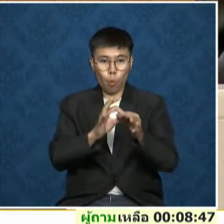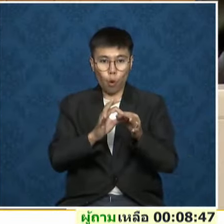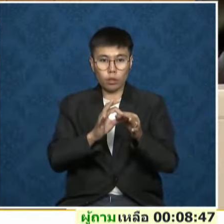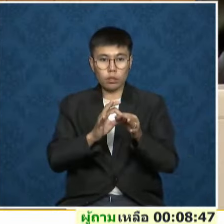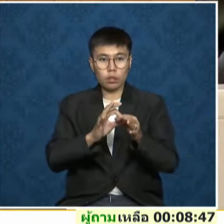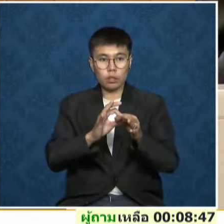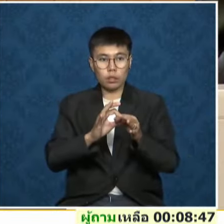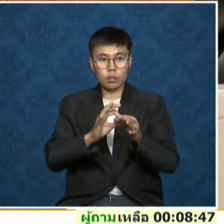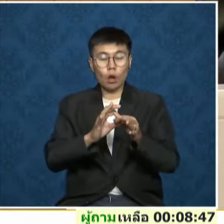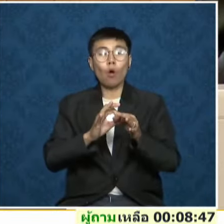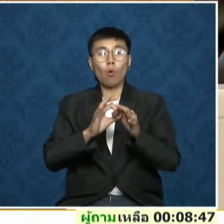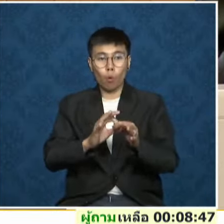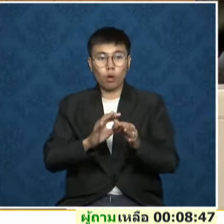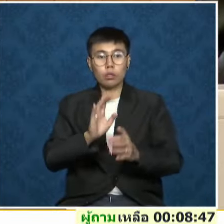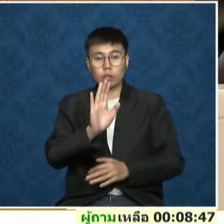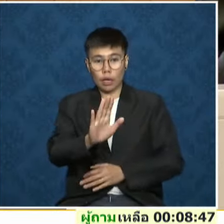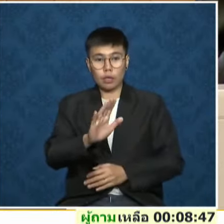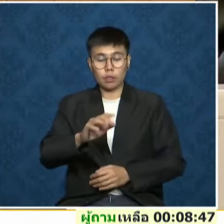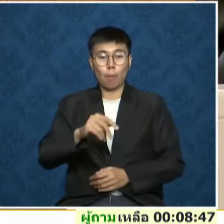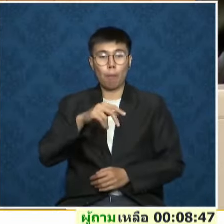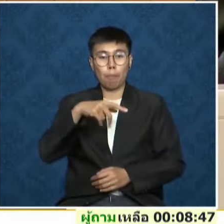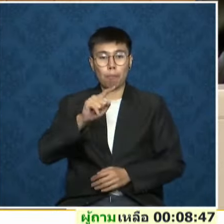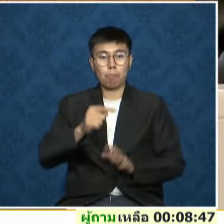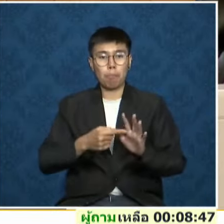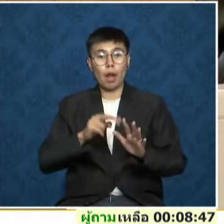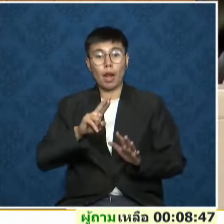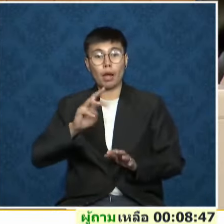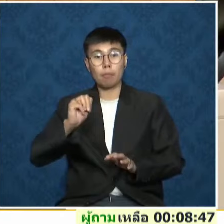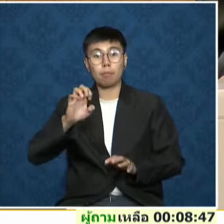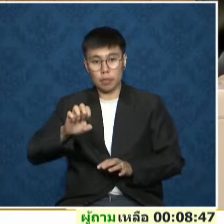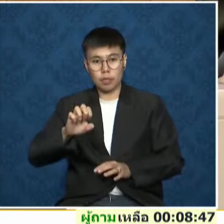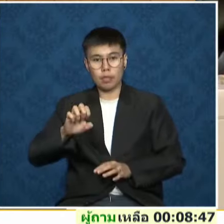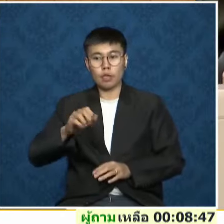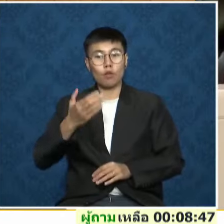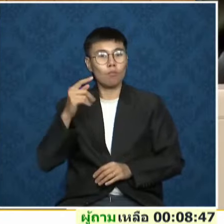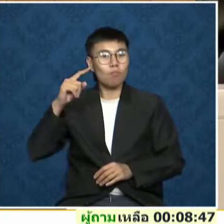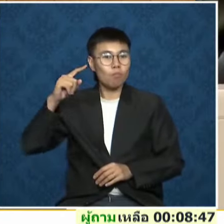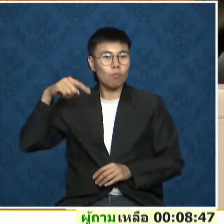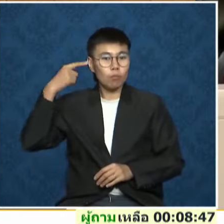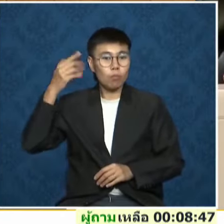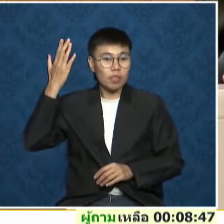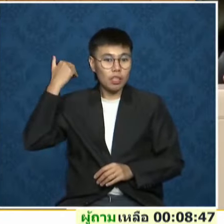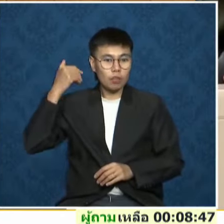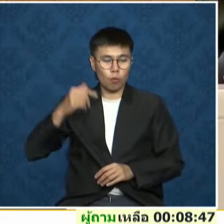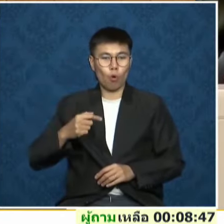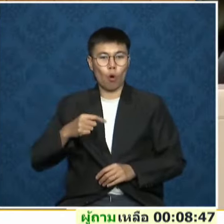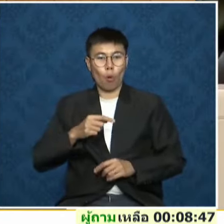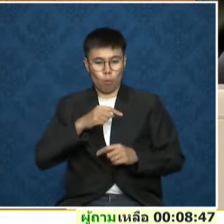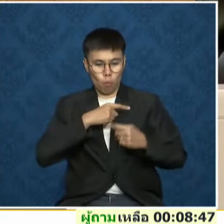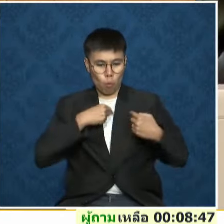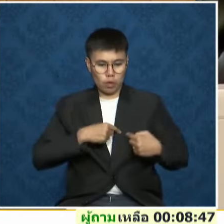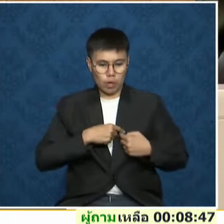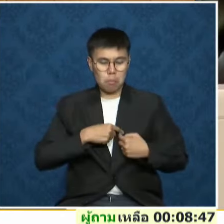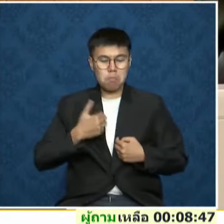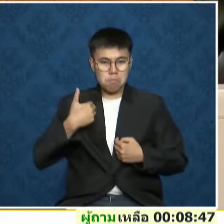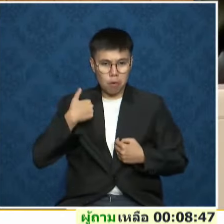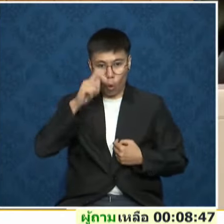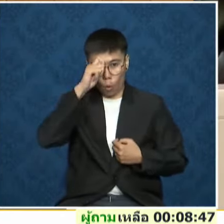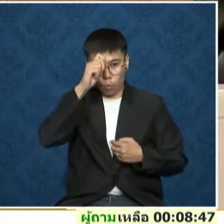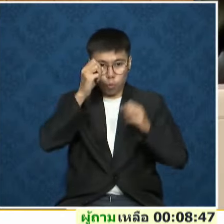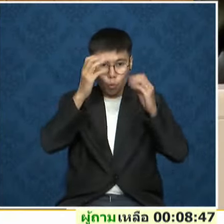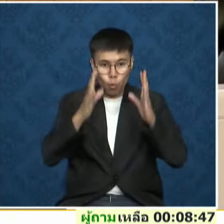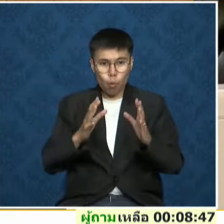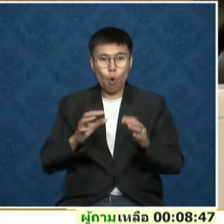ของท่านปรมีซึ่งท่านเป็นมีหัวใจทางเป็นคุณครูด้วยแล้วก็ห่วงใยในลูกศิ